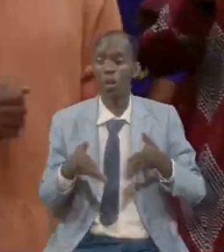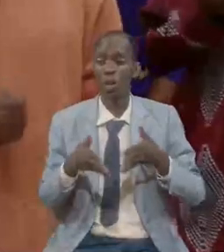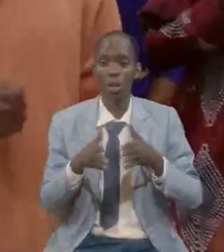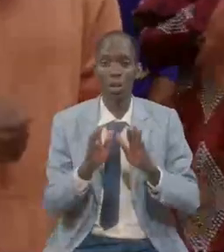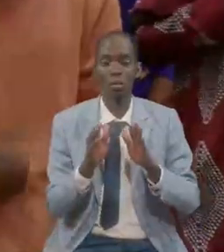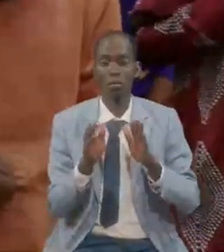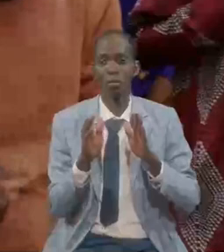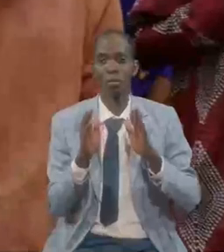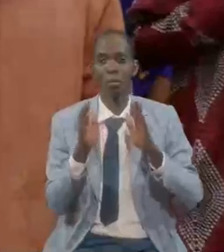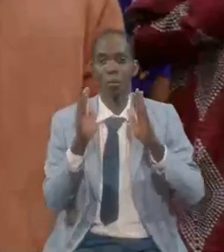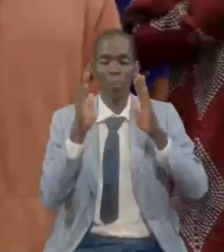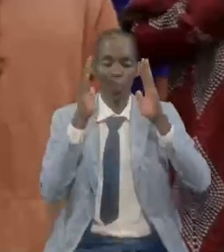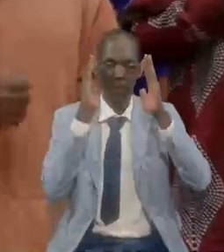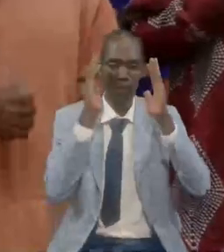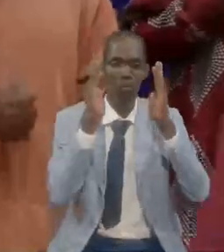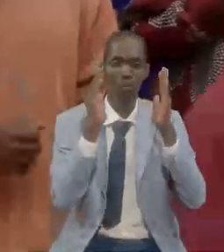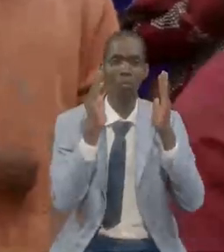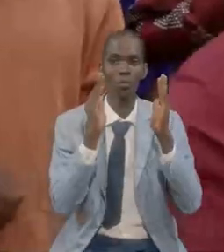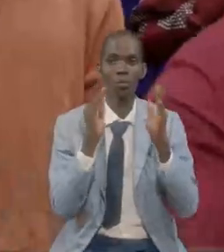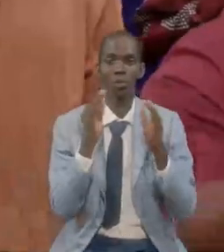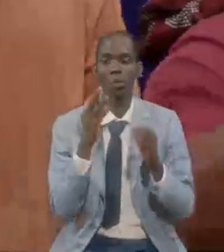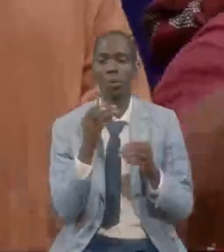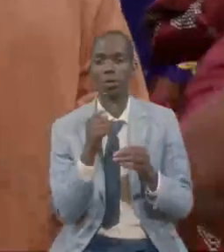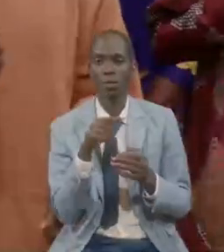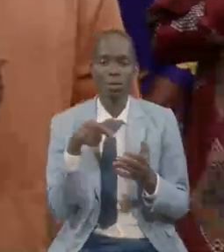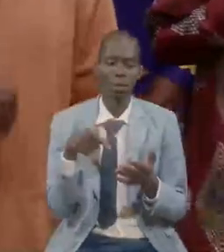Ne permettez pas à la